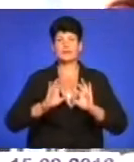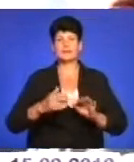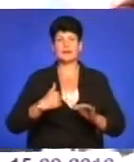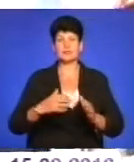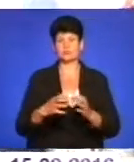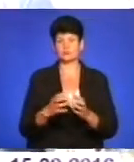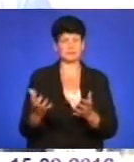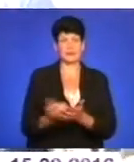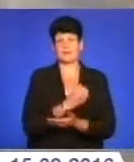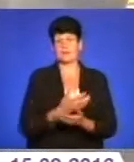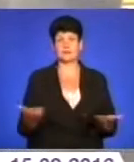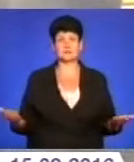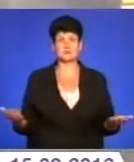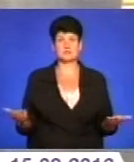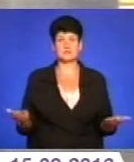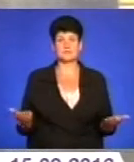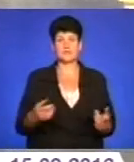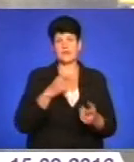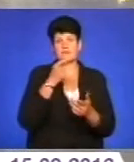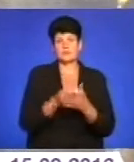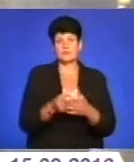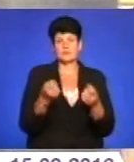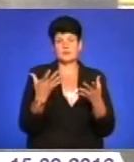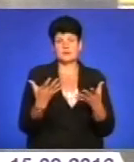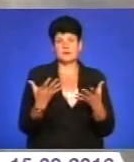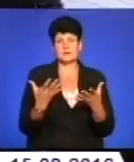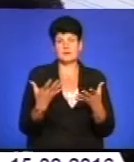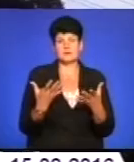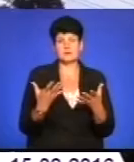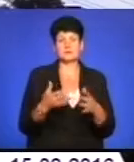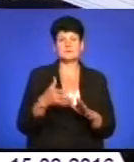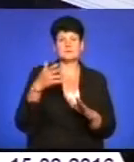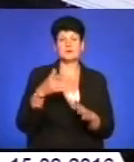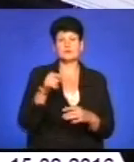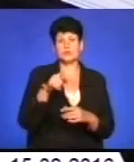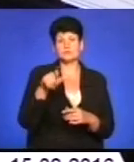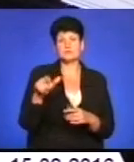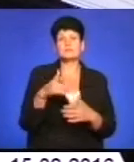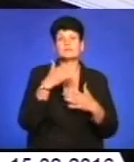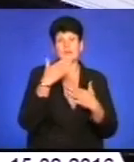групі так і не вдалося. Відповідь банальна – компетентної людини немає на місці.